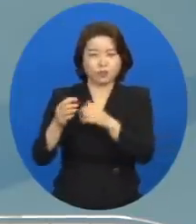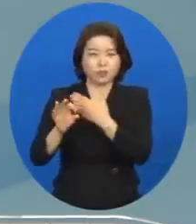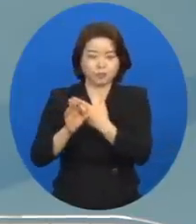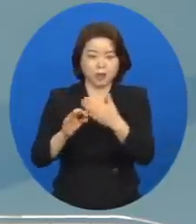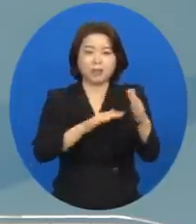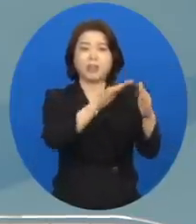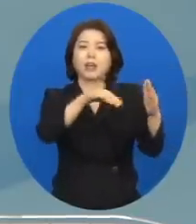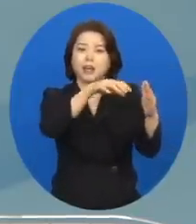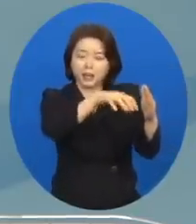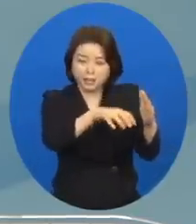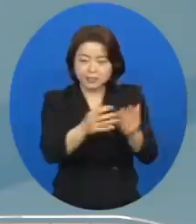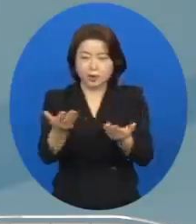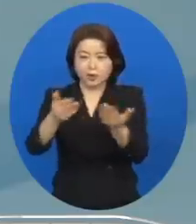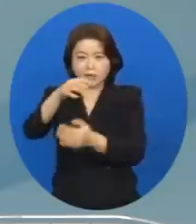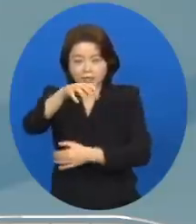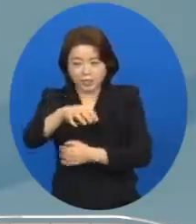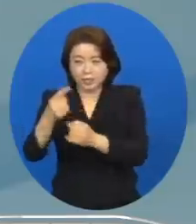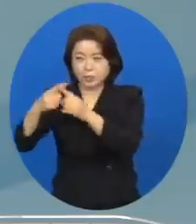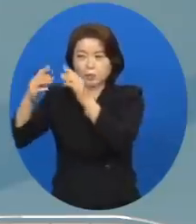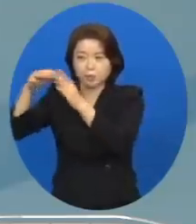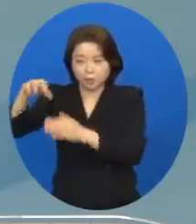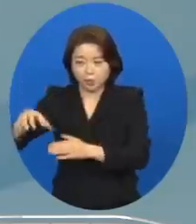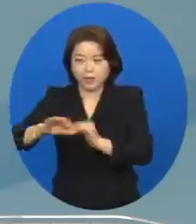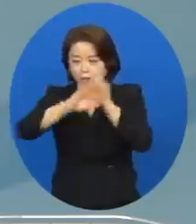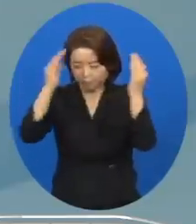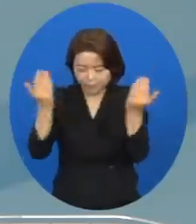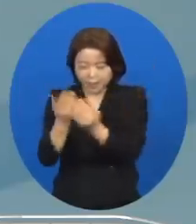가정도, 일터도, 교회도 삽니다.